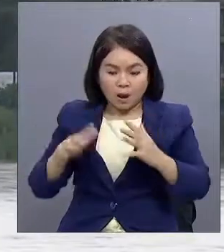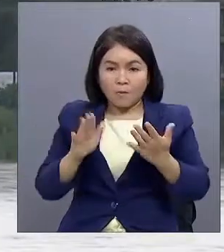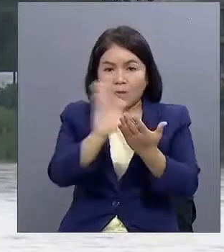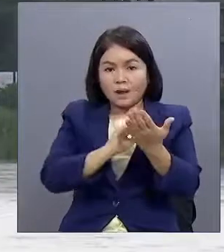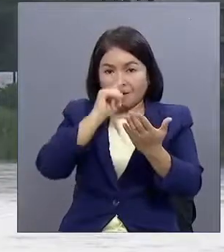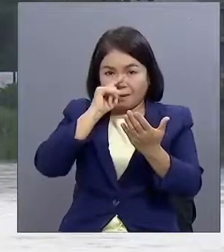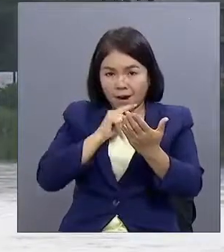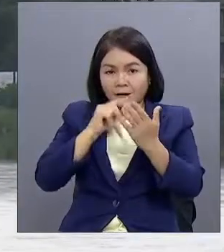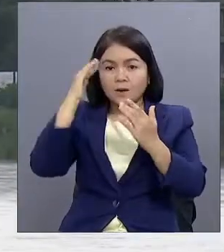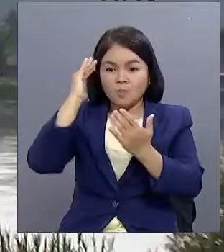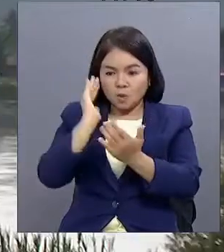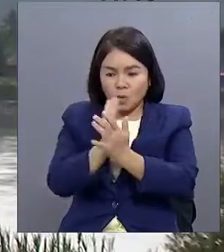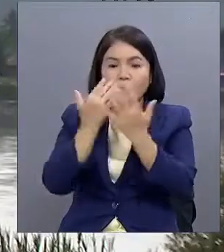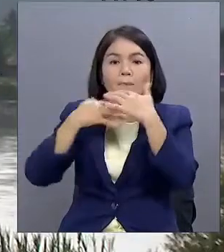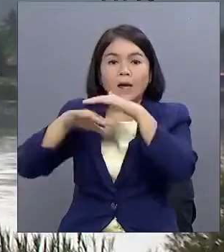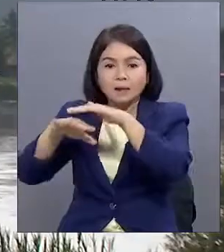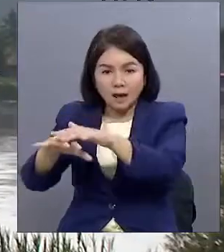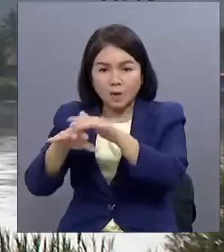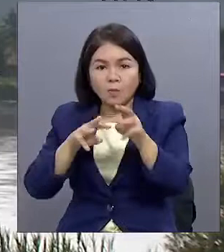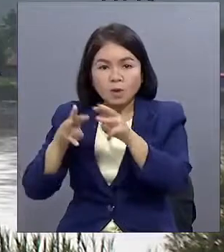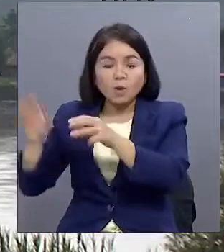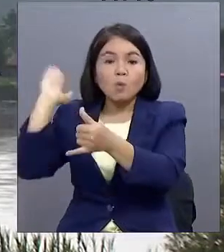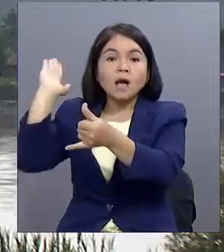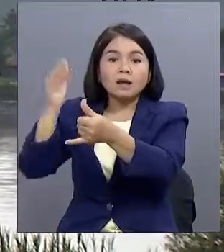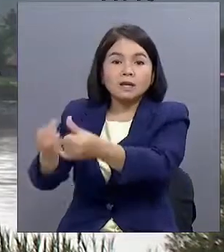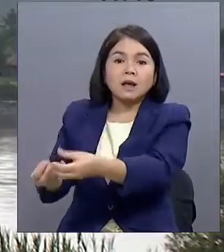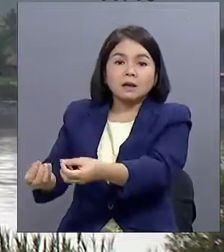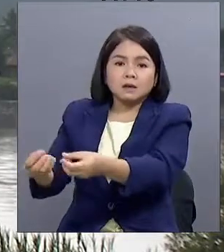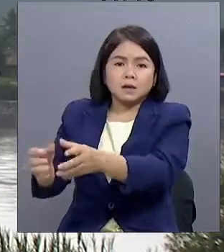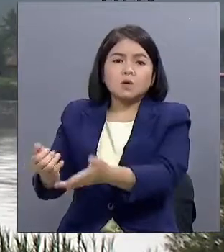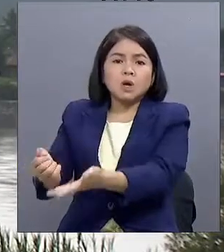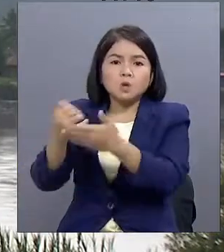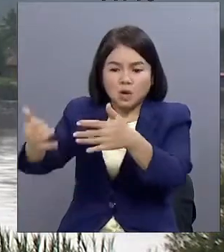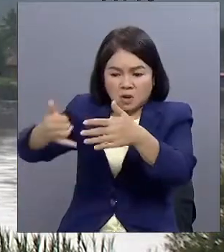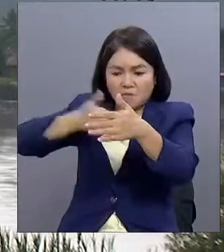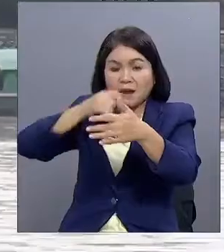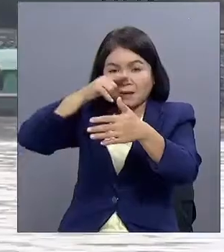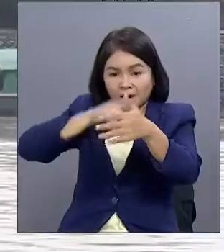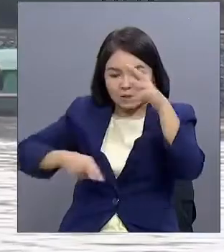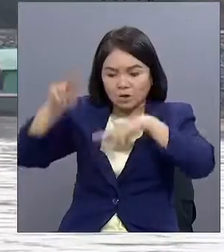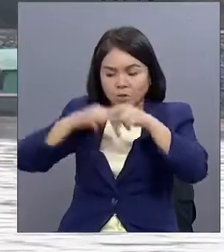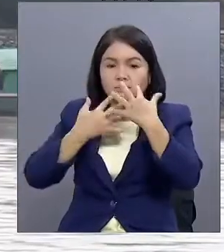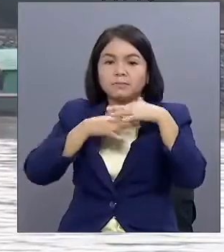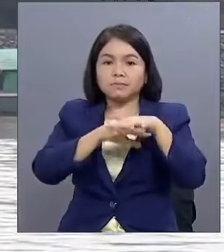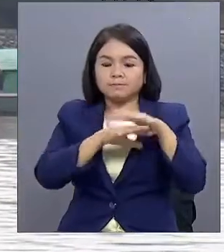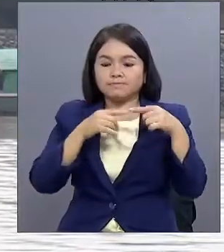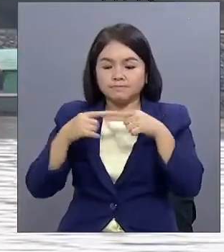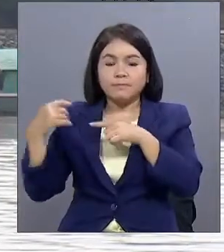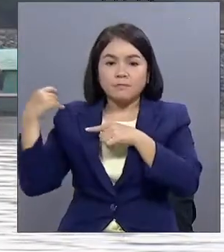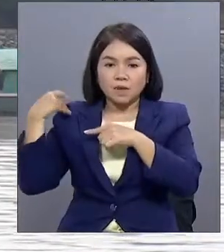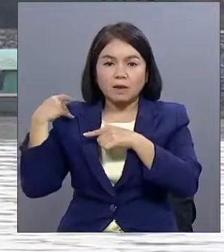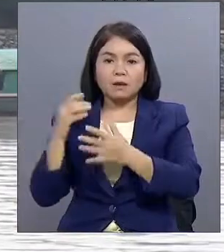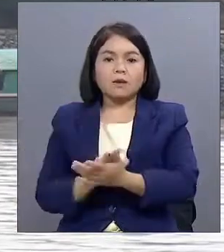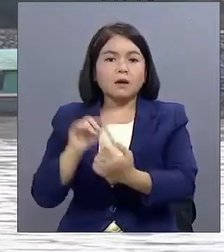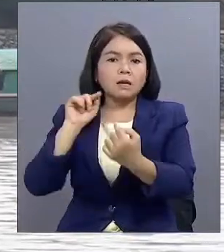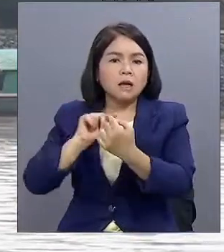เพื่อขอให้ส่งตัวนายสิงแก้วกลับมารักษาตัวในไทยและดำเนินการในส่วนที่เกี่ยวข้องต่อไปคดีนี้เกิดขึ้นเมื่อวัน